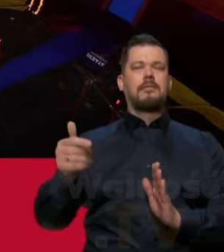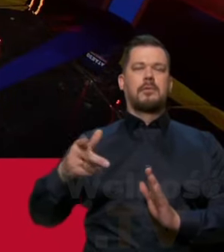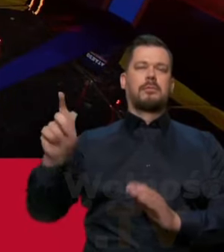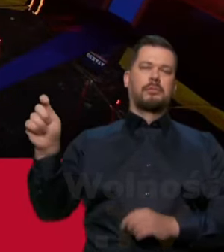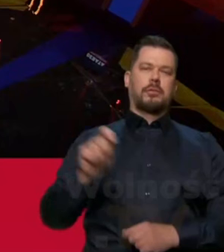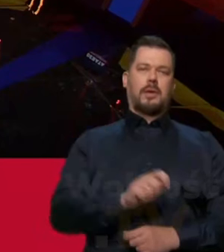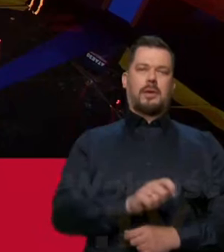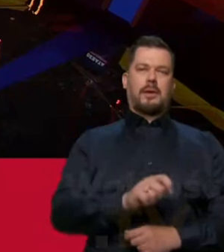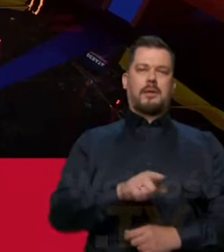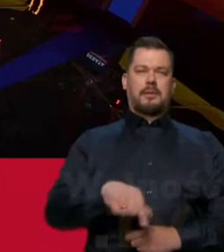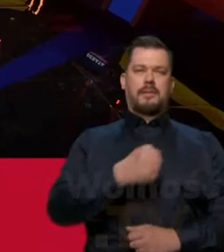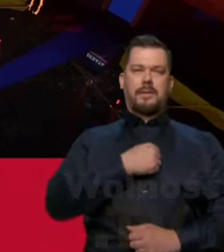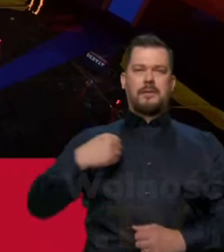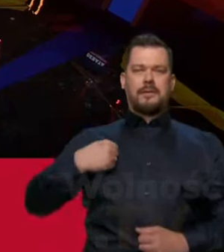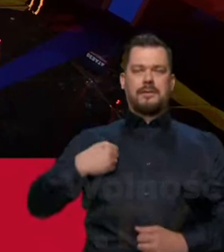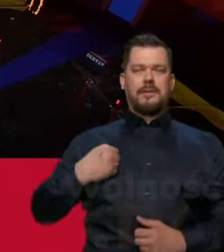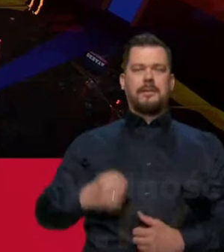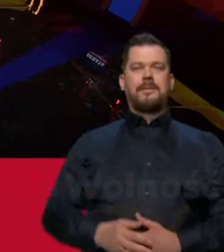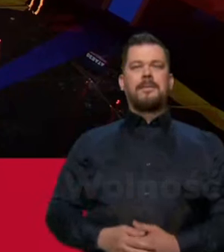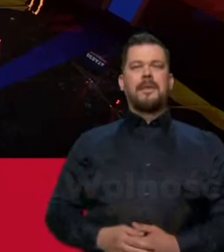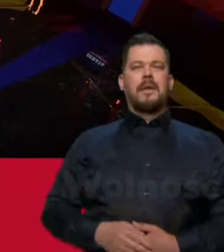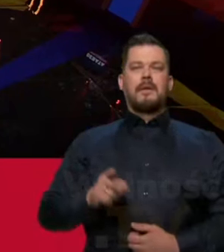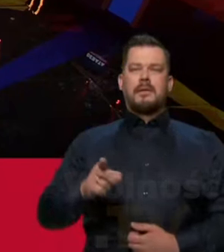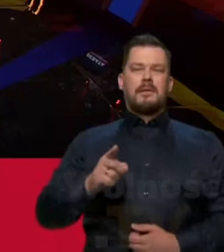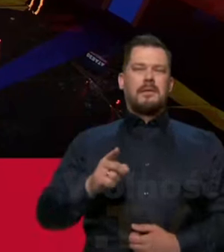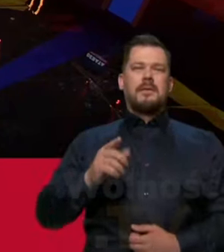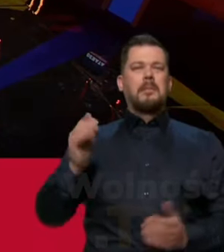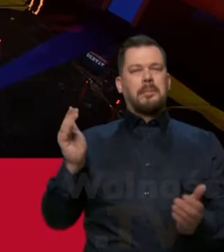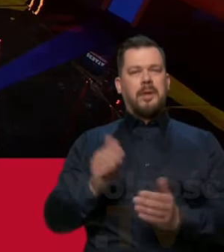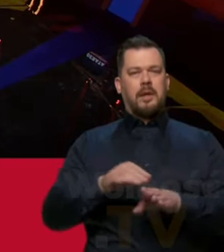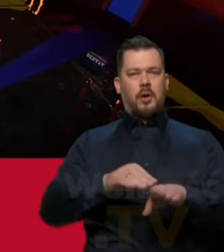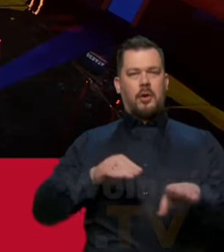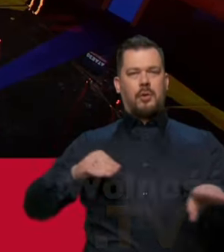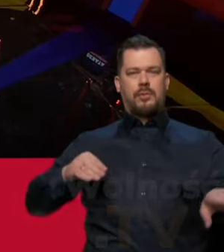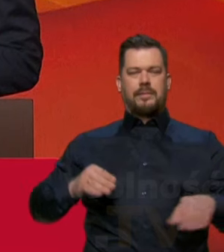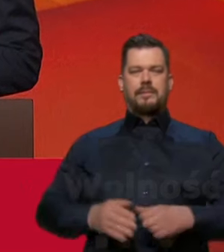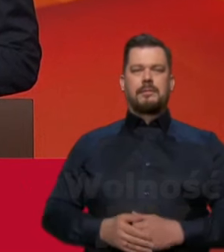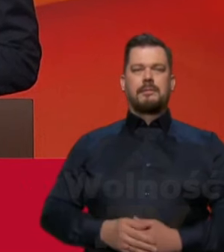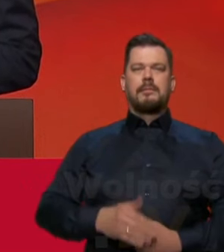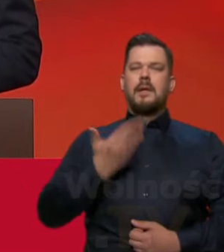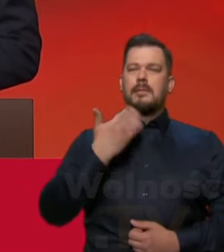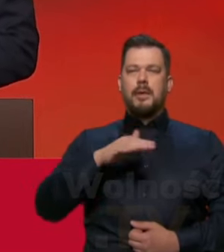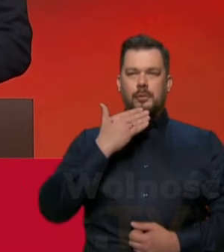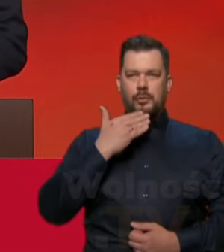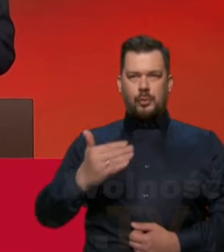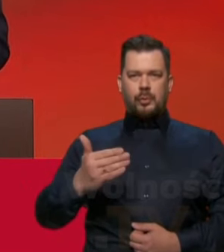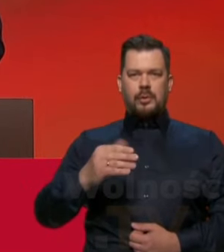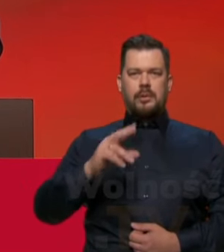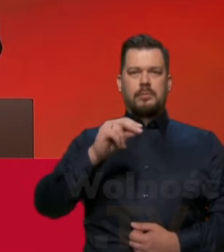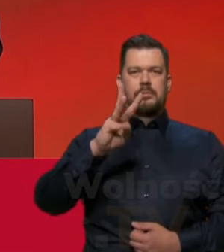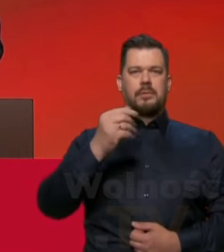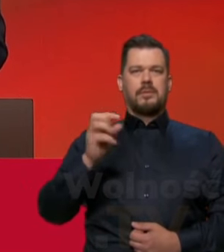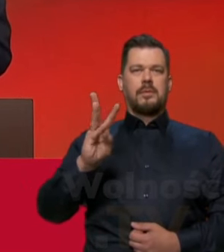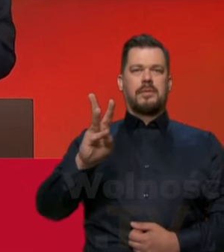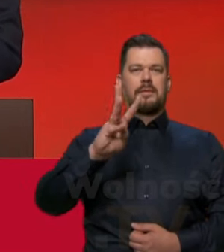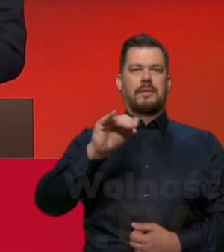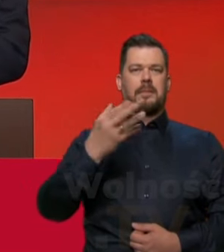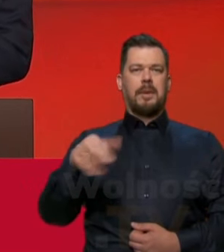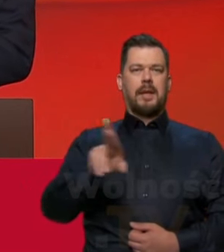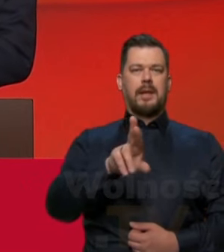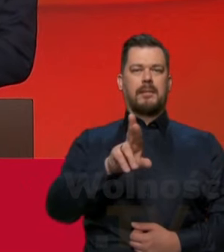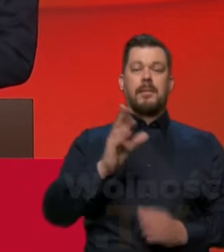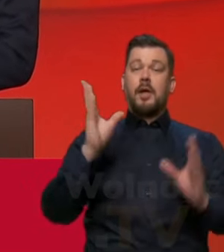z podwarszawskich miejscowości mieszkańcy, to są mniejsze korki dla warszawiaków. Bardzo dziękujemy, Przemysław Wipler. Szanowni